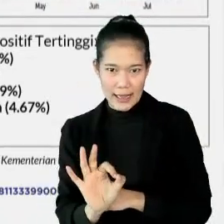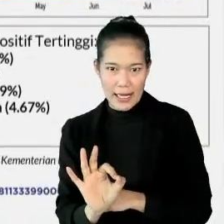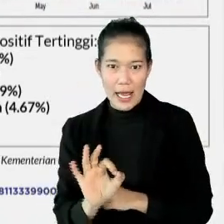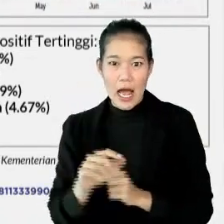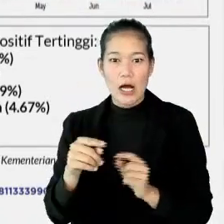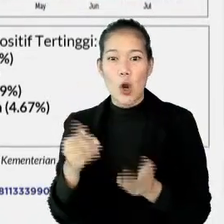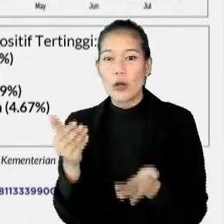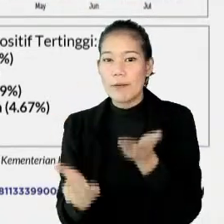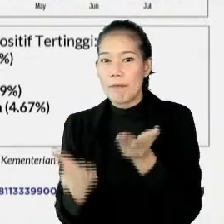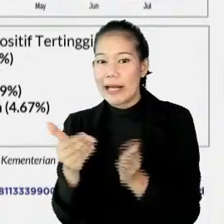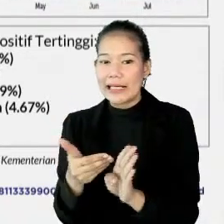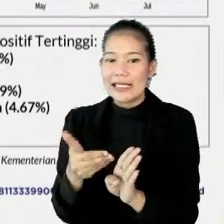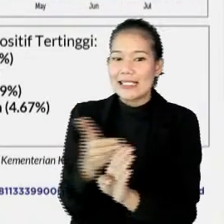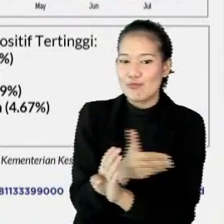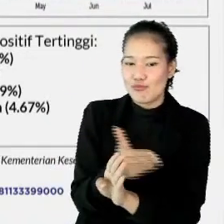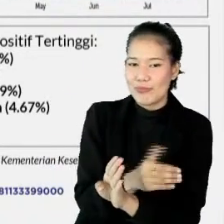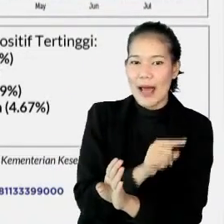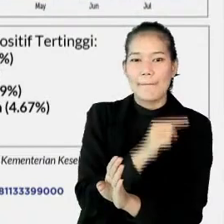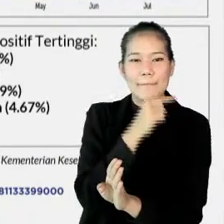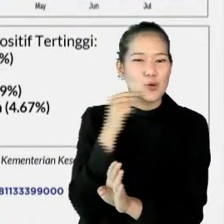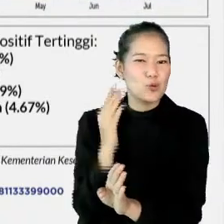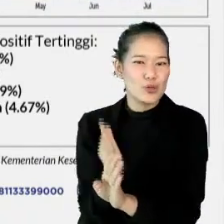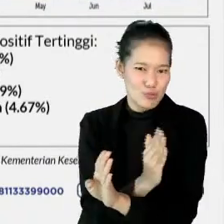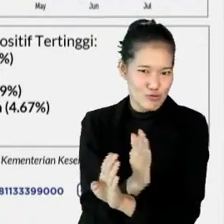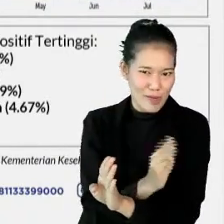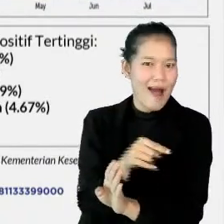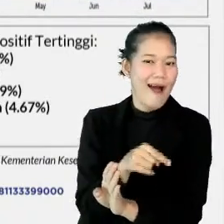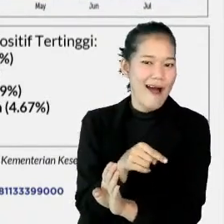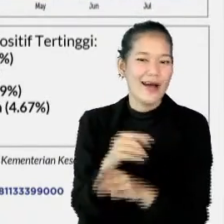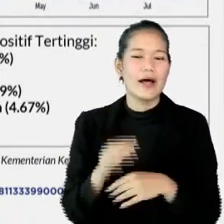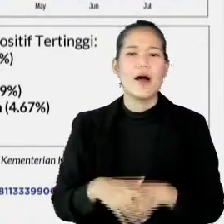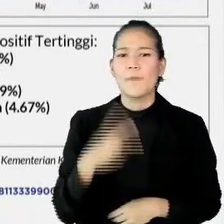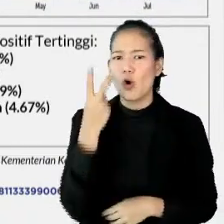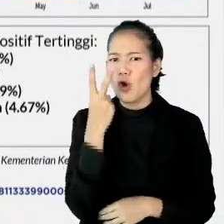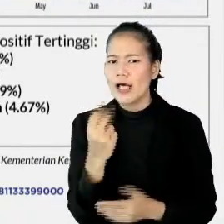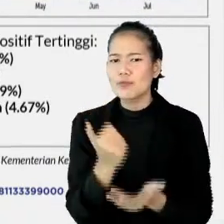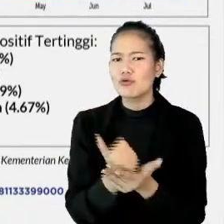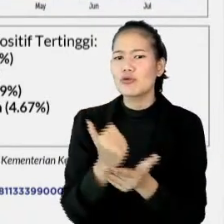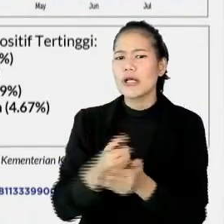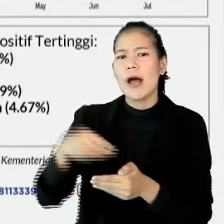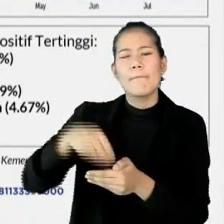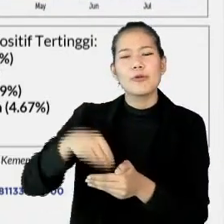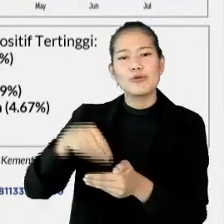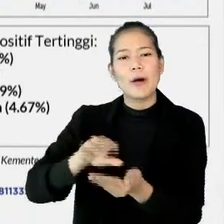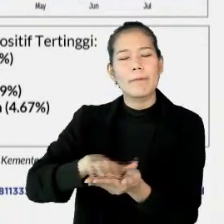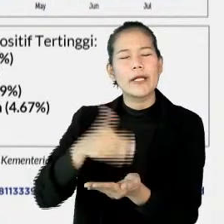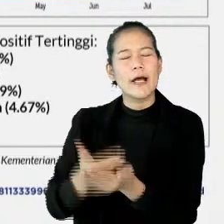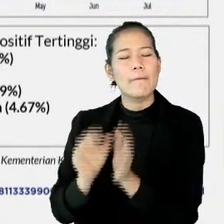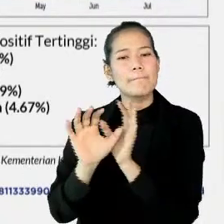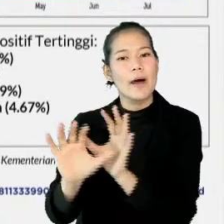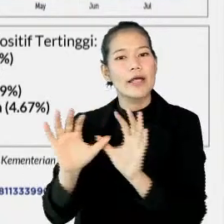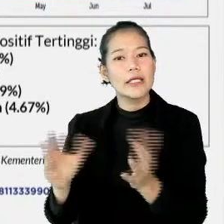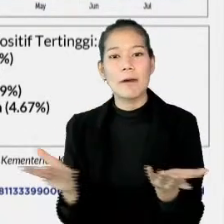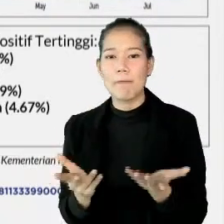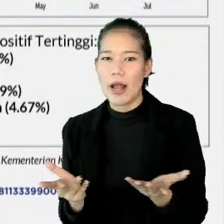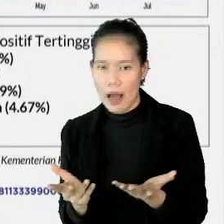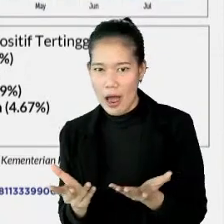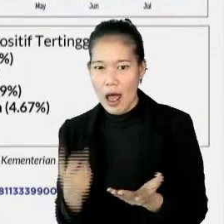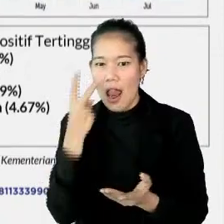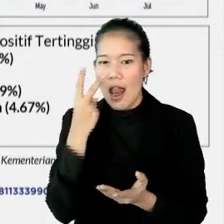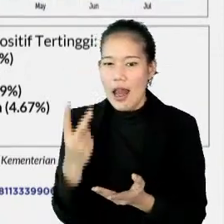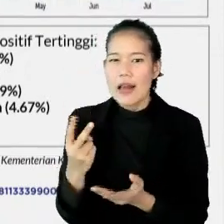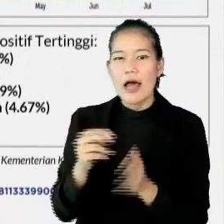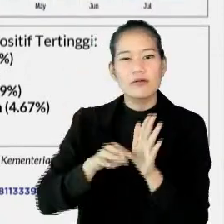dibandingkan angka kematian pada pekan sebelumnya. Kita mau lihat siapa sih penyumbang angka kematian tertinggi, kenaikannya mana sih,